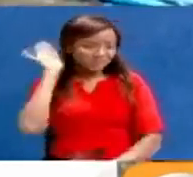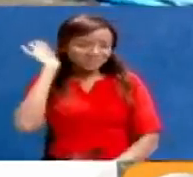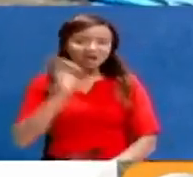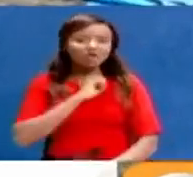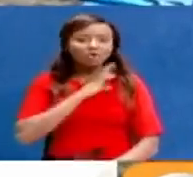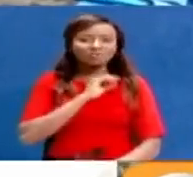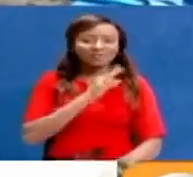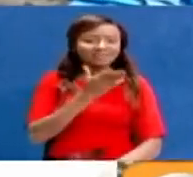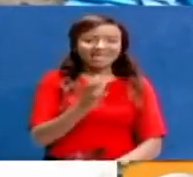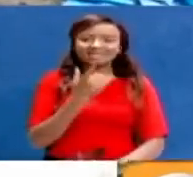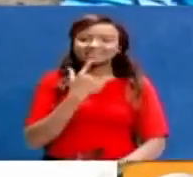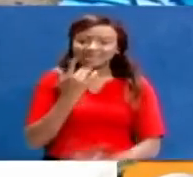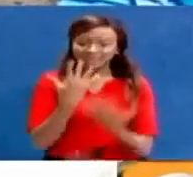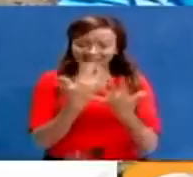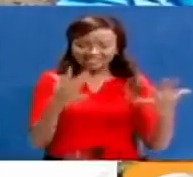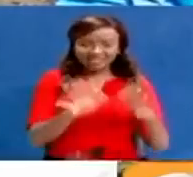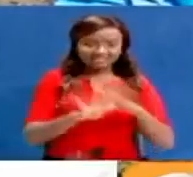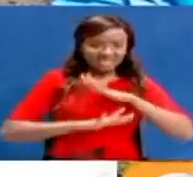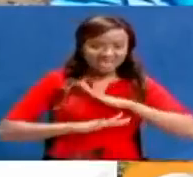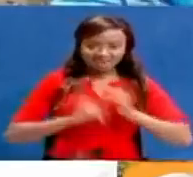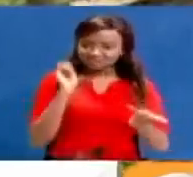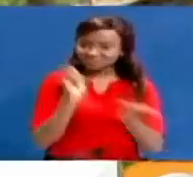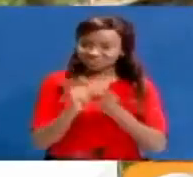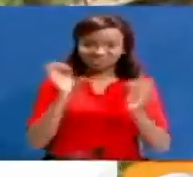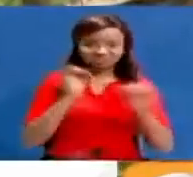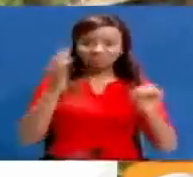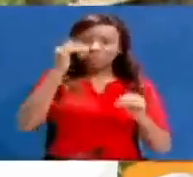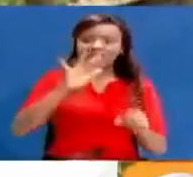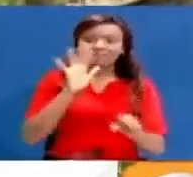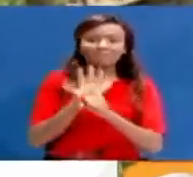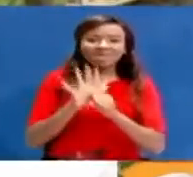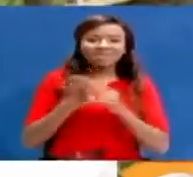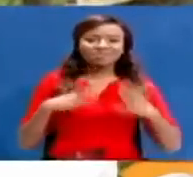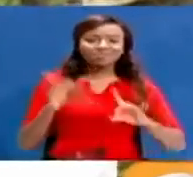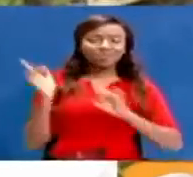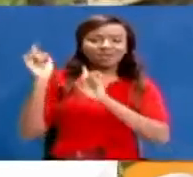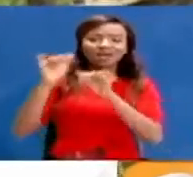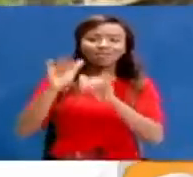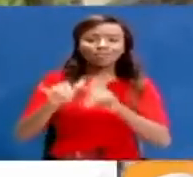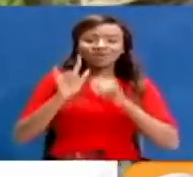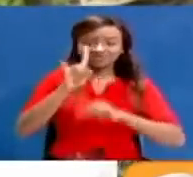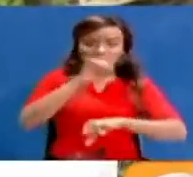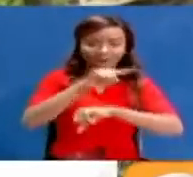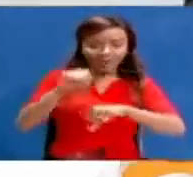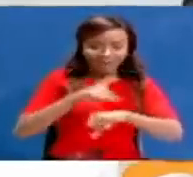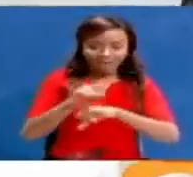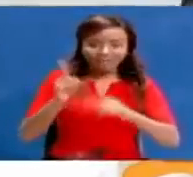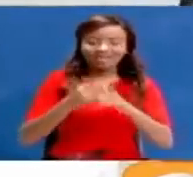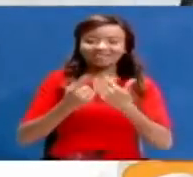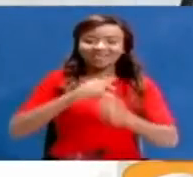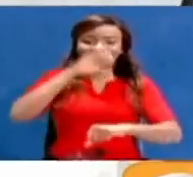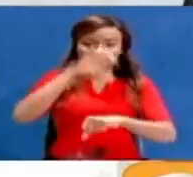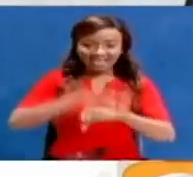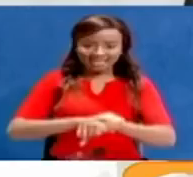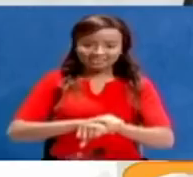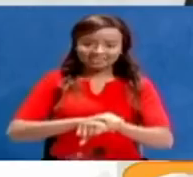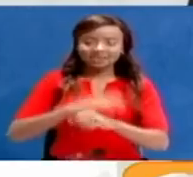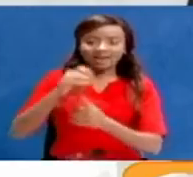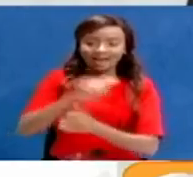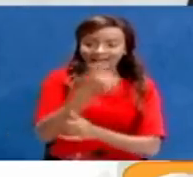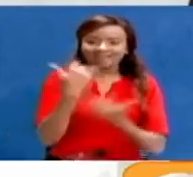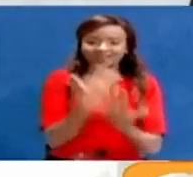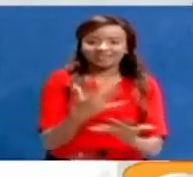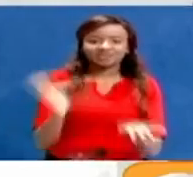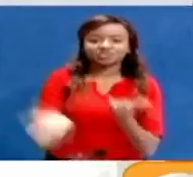vya kutosha, kwani kwa wakati mmoja baadhi ya waliofika walisubiri kwa zaidi ya saa moja baada ya vifaa kuisha na vingine kuletwa